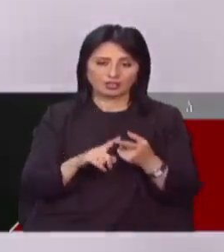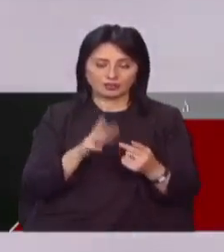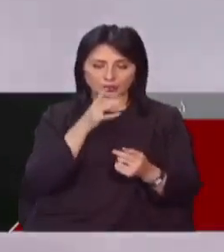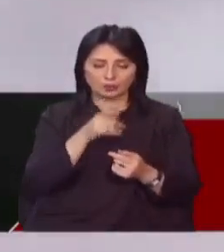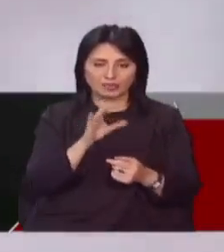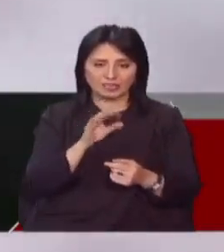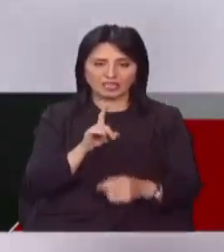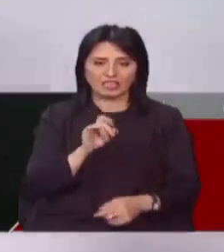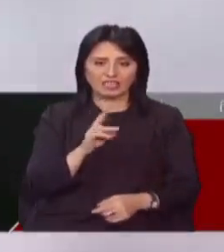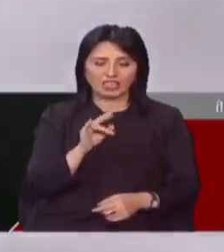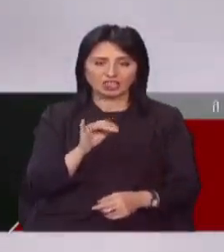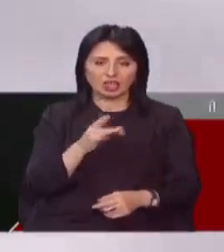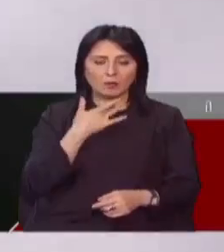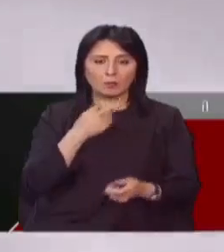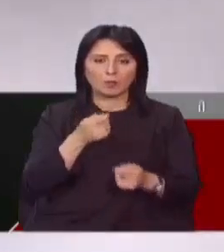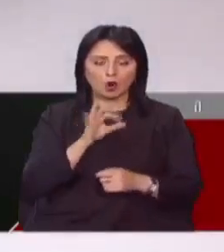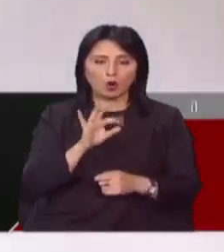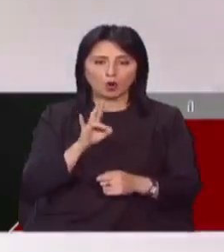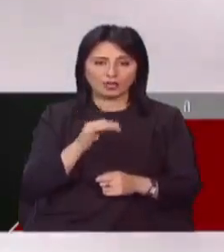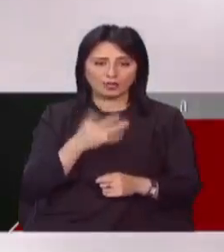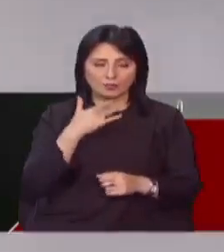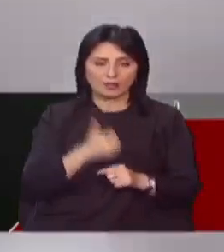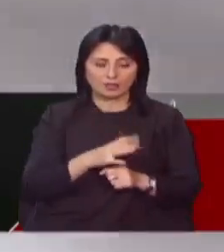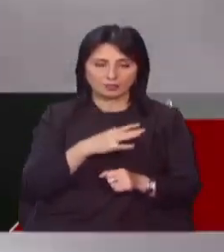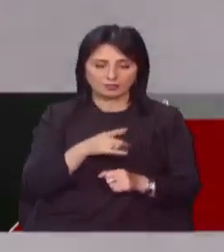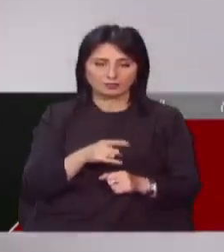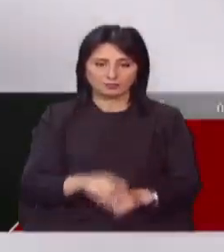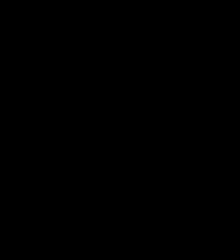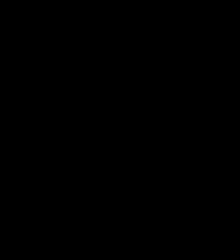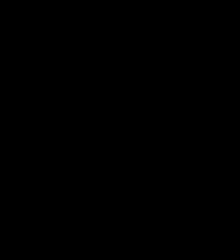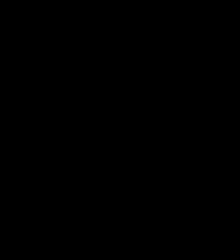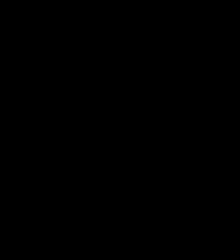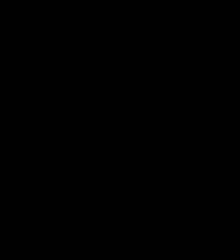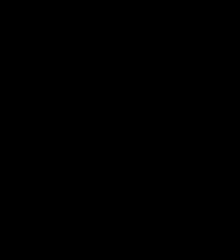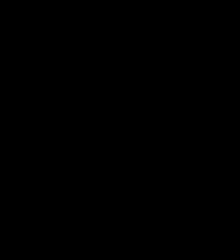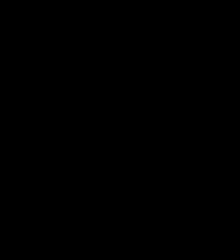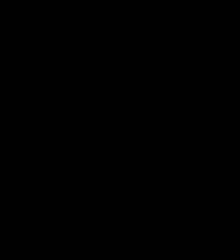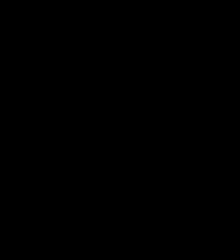დროს. სერგი ხიდეშელი ონის მუნიციპალიტეტის მერი გვერდებოდა პირდაპირ ეთერში.